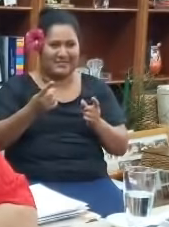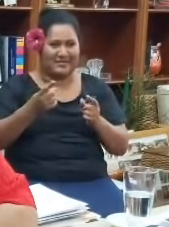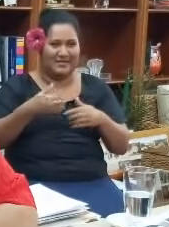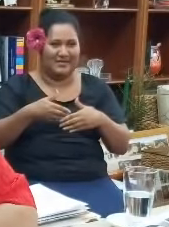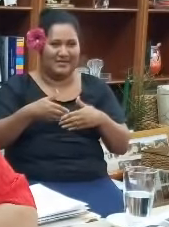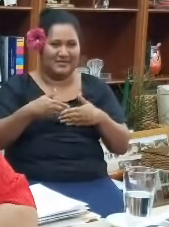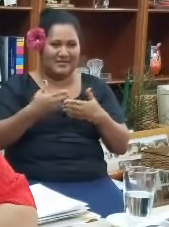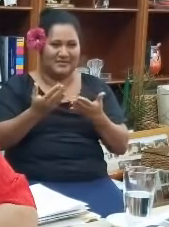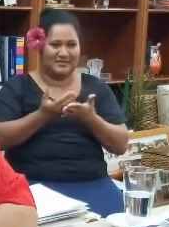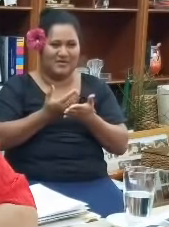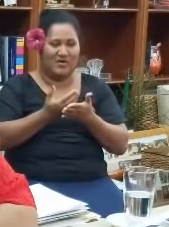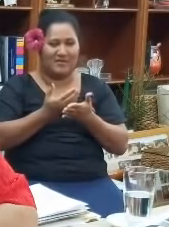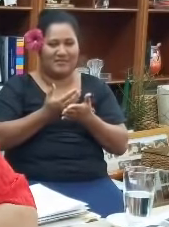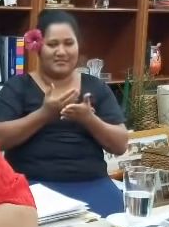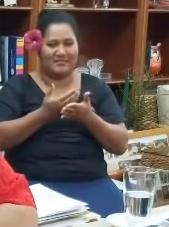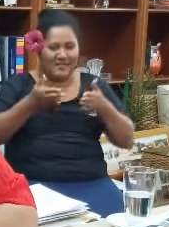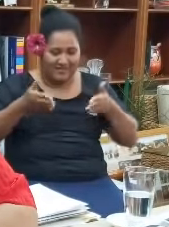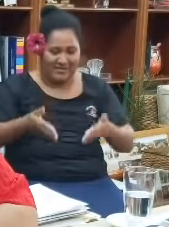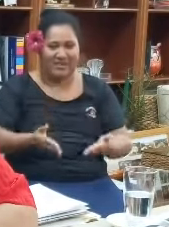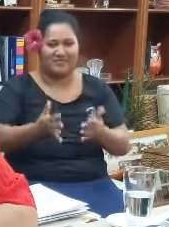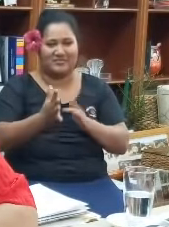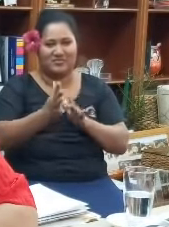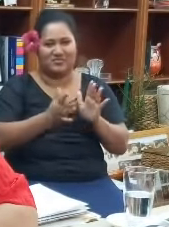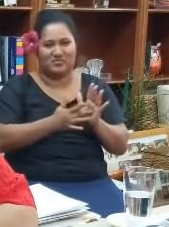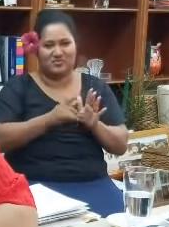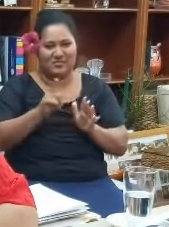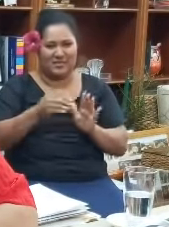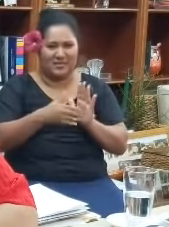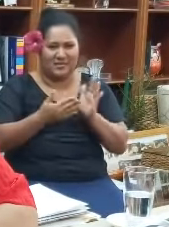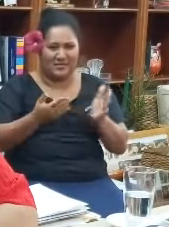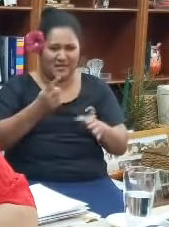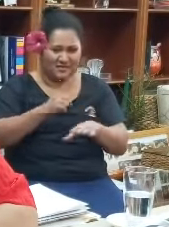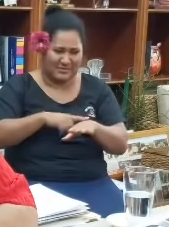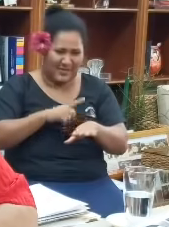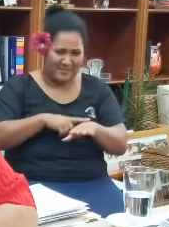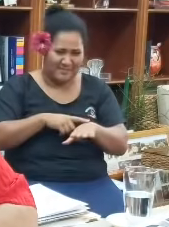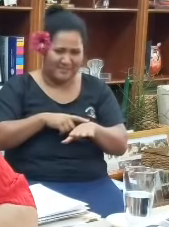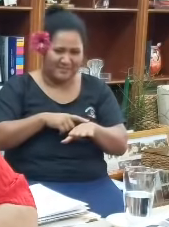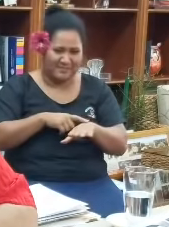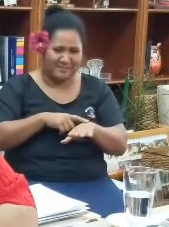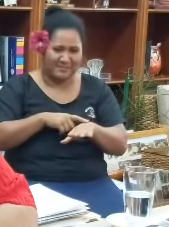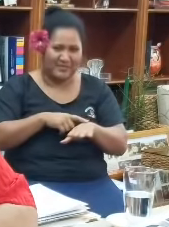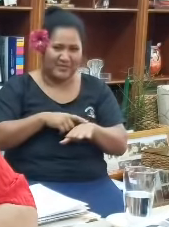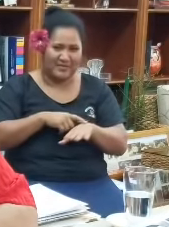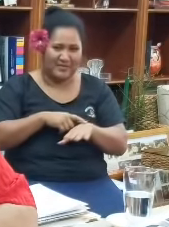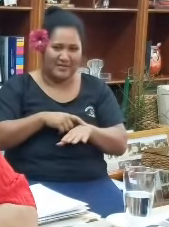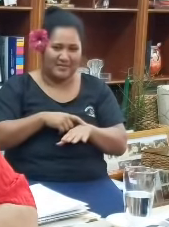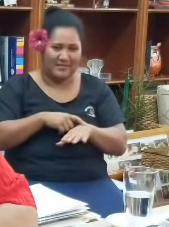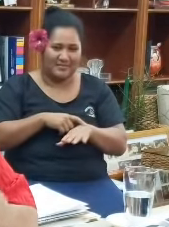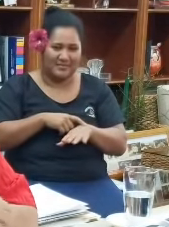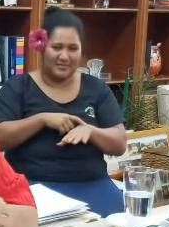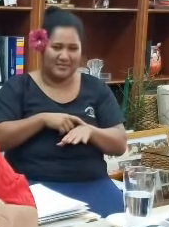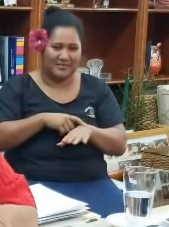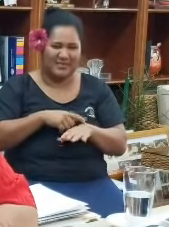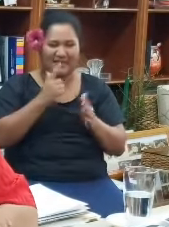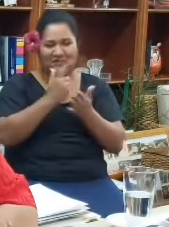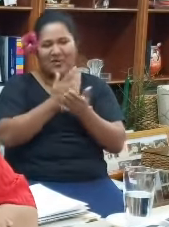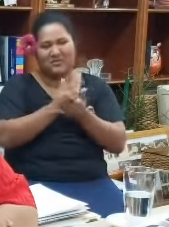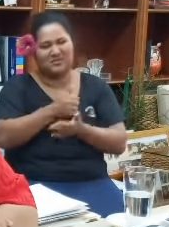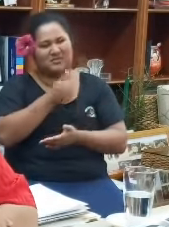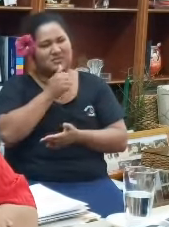Ia o teimi fo ine ye tango te le ya al tatu wa tunu ule. Le ava malo si peifo o na e ta ua. Ia ma te le ifa amla le